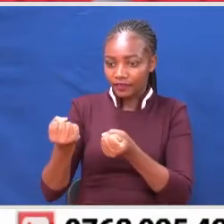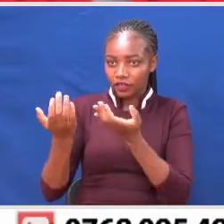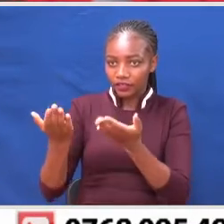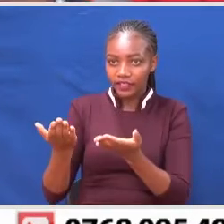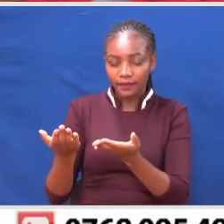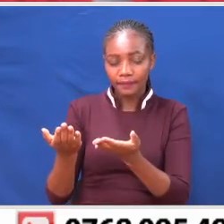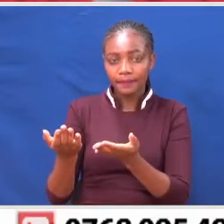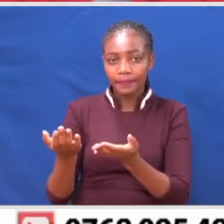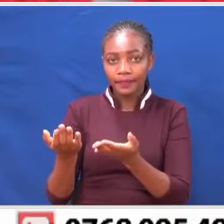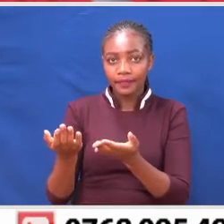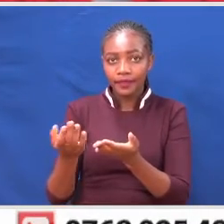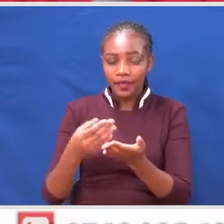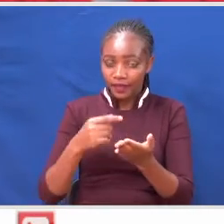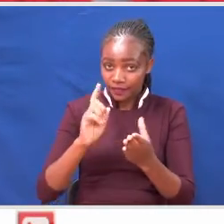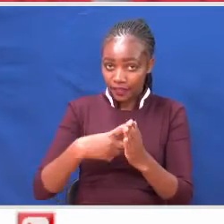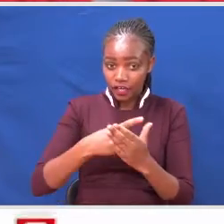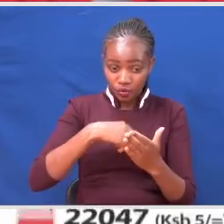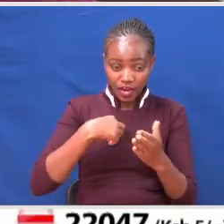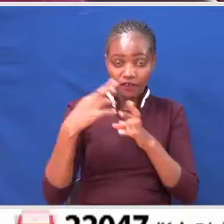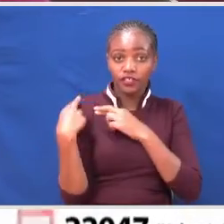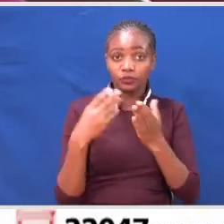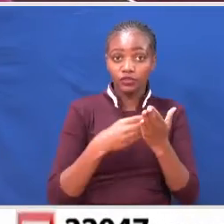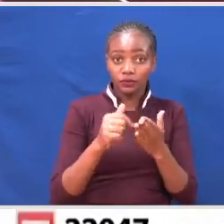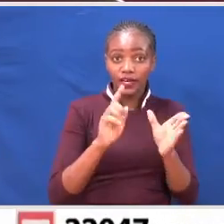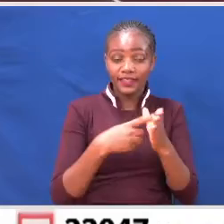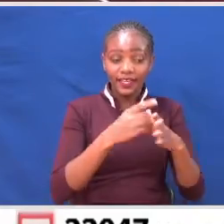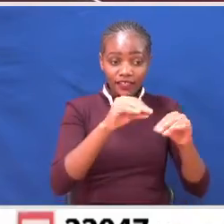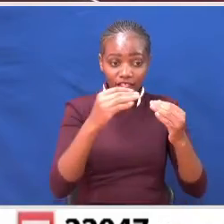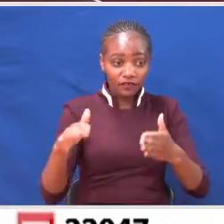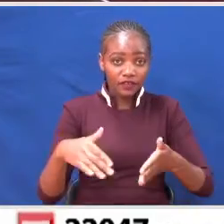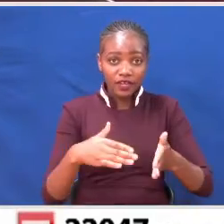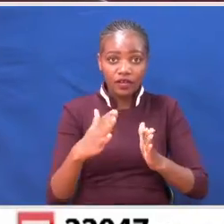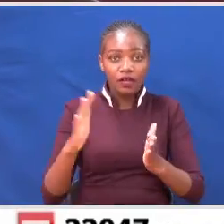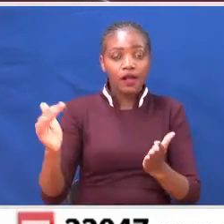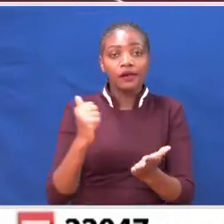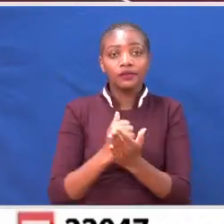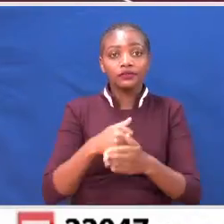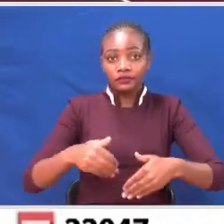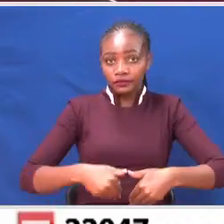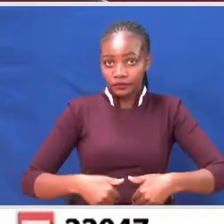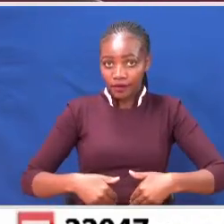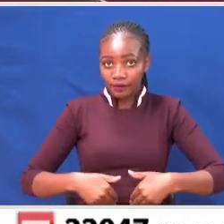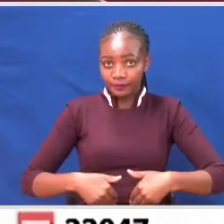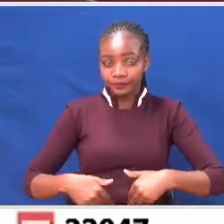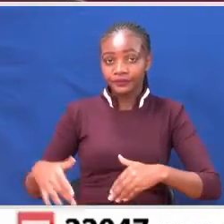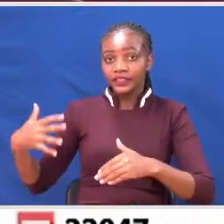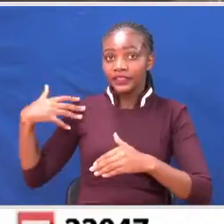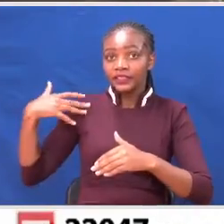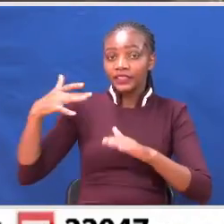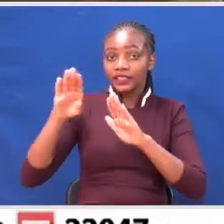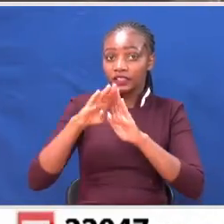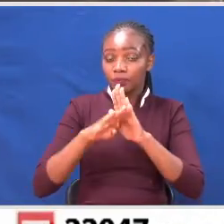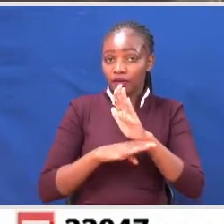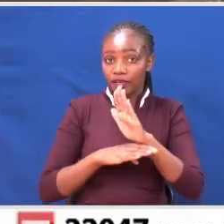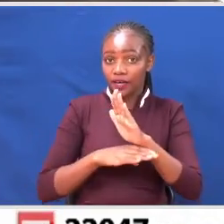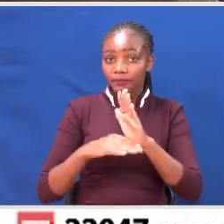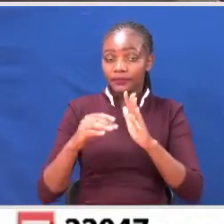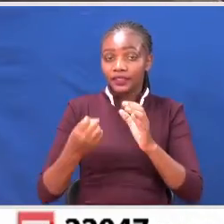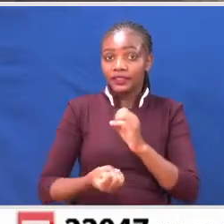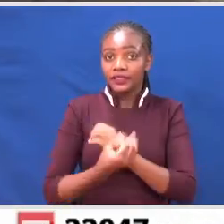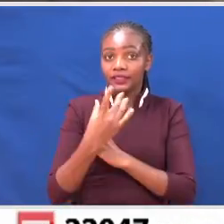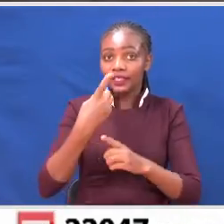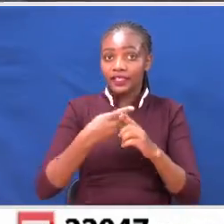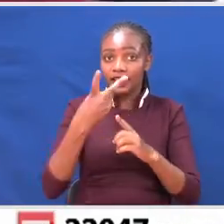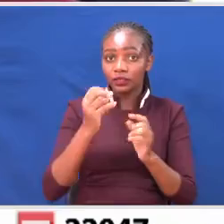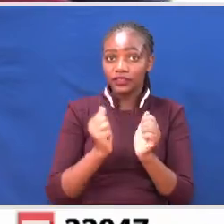wanaziassemble hapa, na ndio vijana wetu waweze kupata kazi. Tangu programu ya ukabidhi wa hati miliki ilipozinduliwa mwaka wa